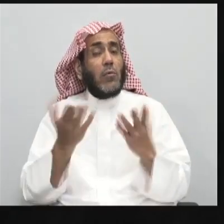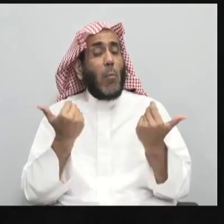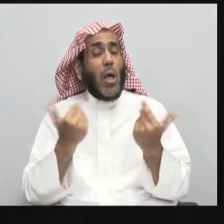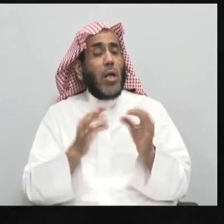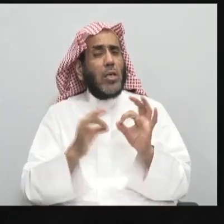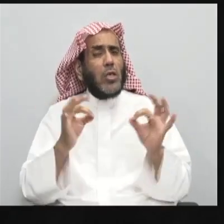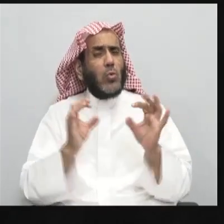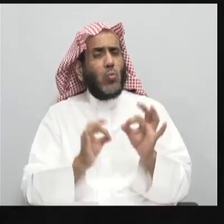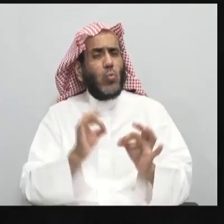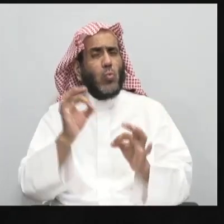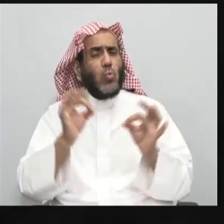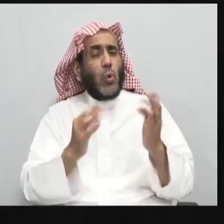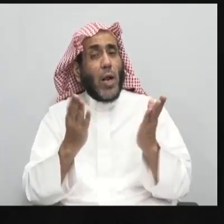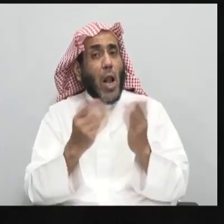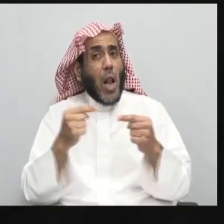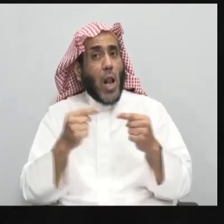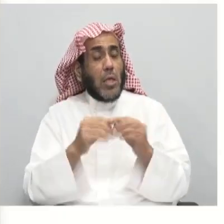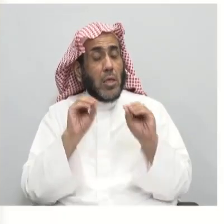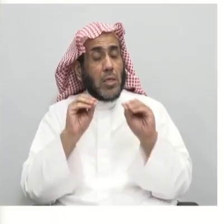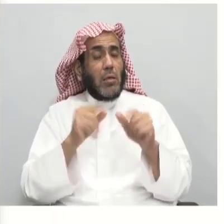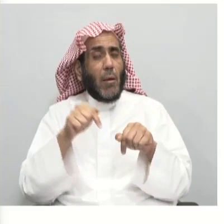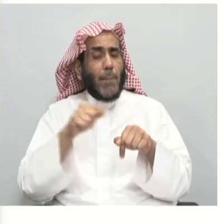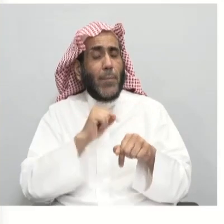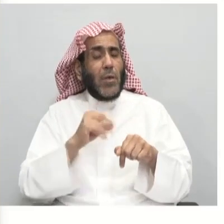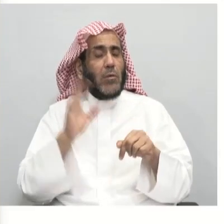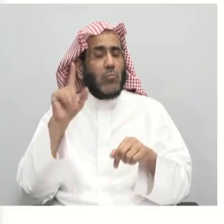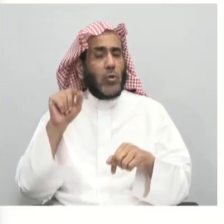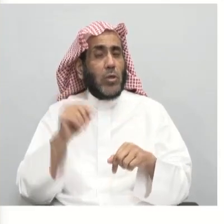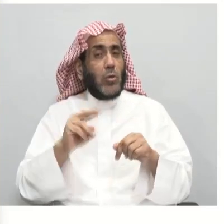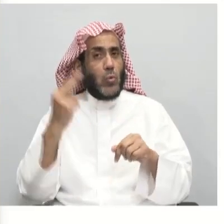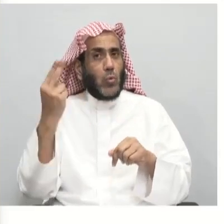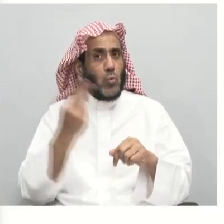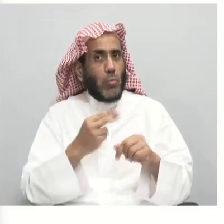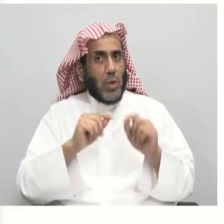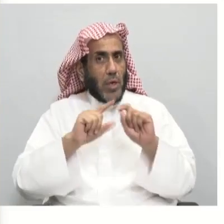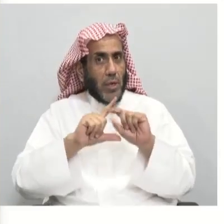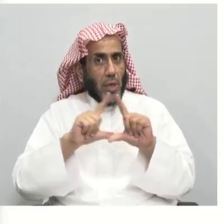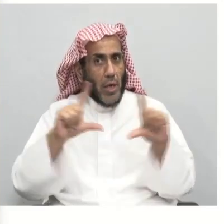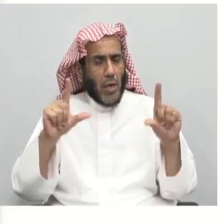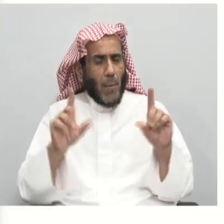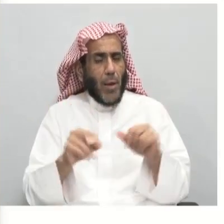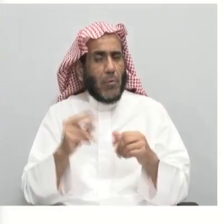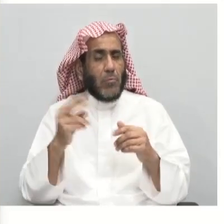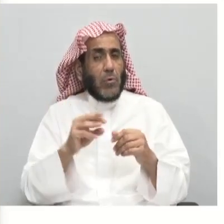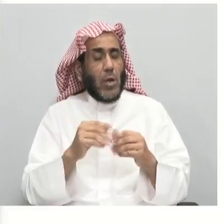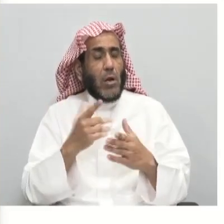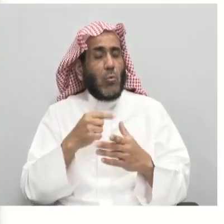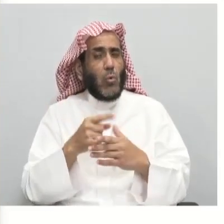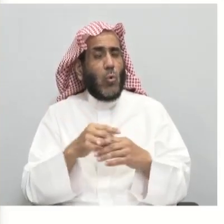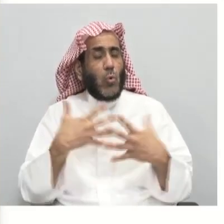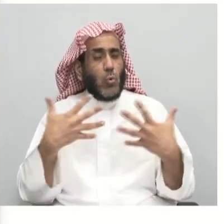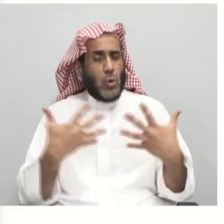درسناها هذا العام درسنا احسنتم الرسوم الايضاحيه المطلوب